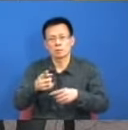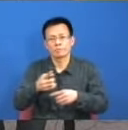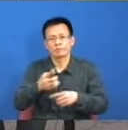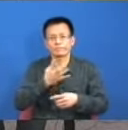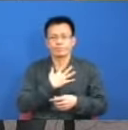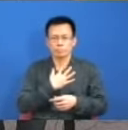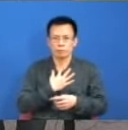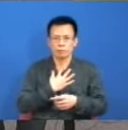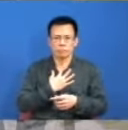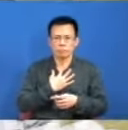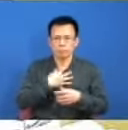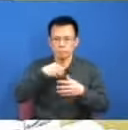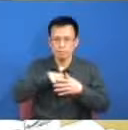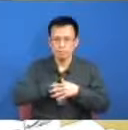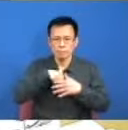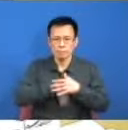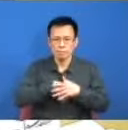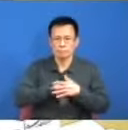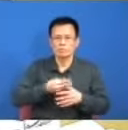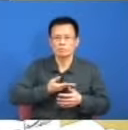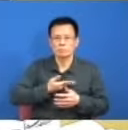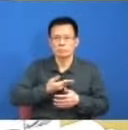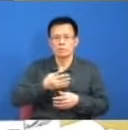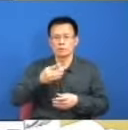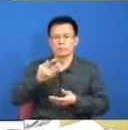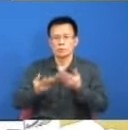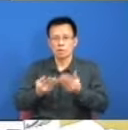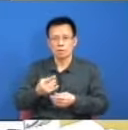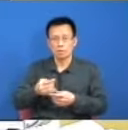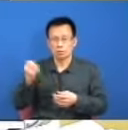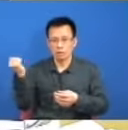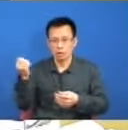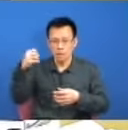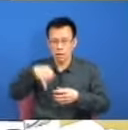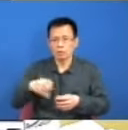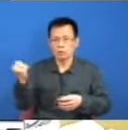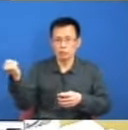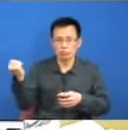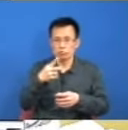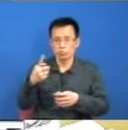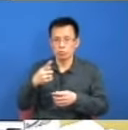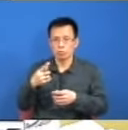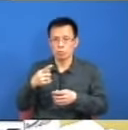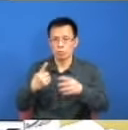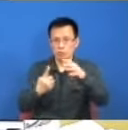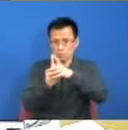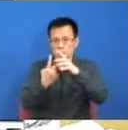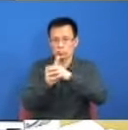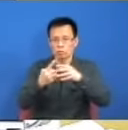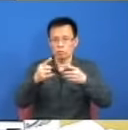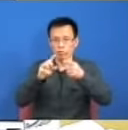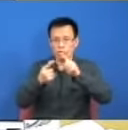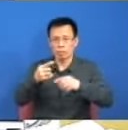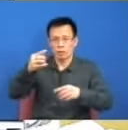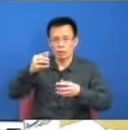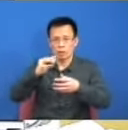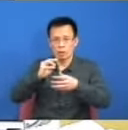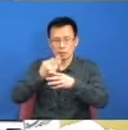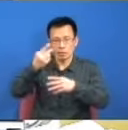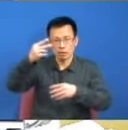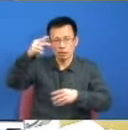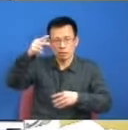啊？定下一次他們會再出用啲更加不同的方法去令到呢個政府係可能係難堪咧嚇？